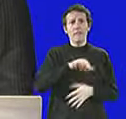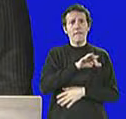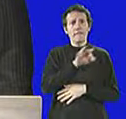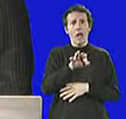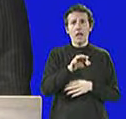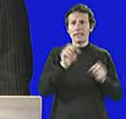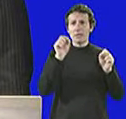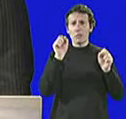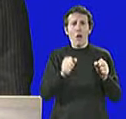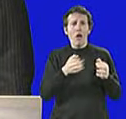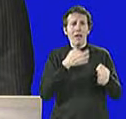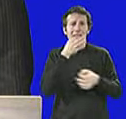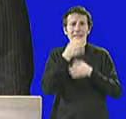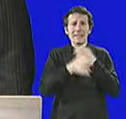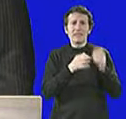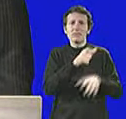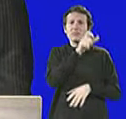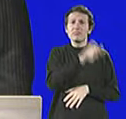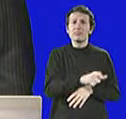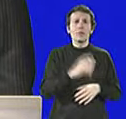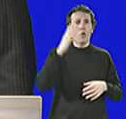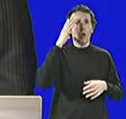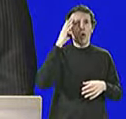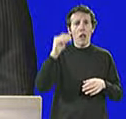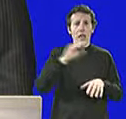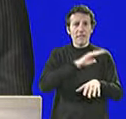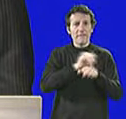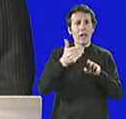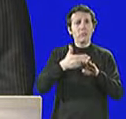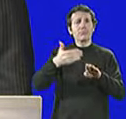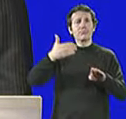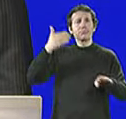seule chose que François Hollande aurait réalisé en 30 ans de vie